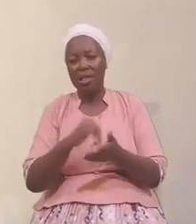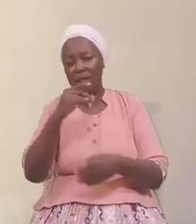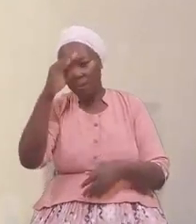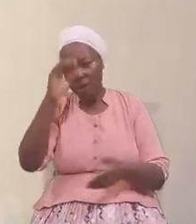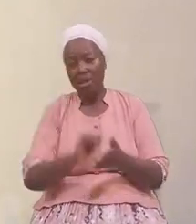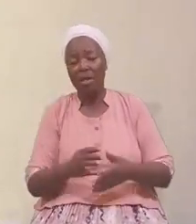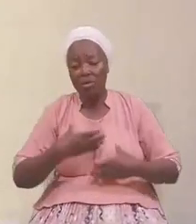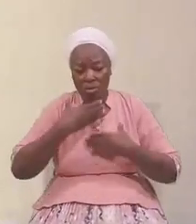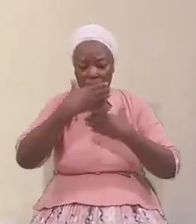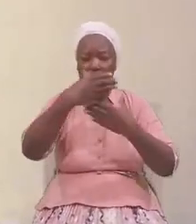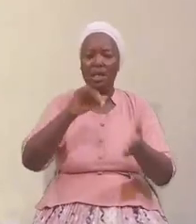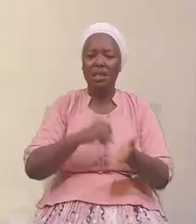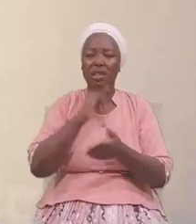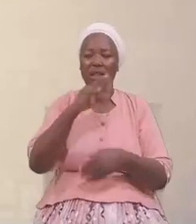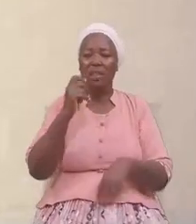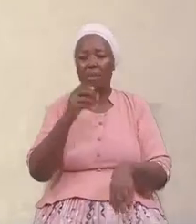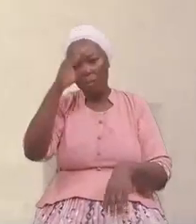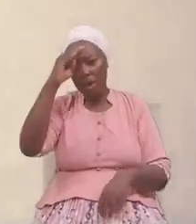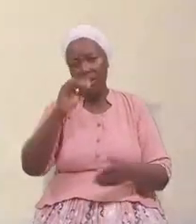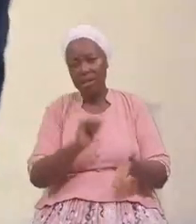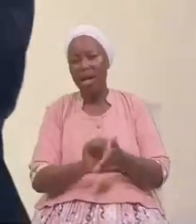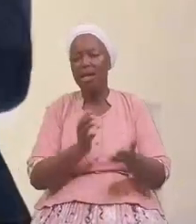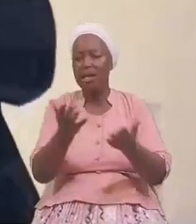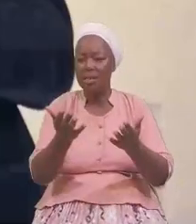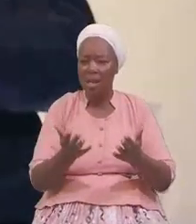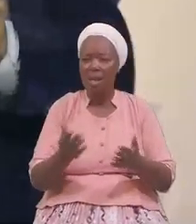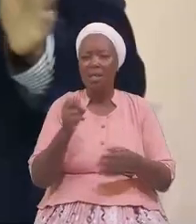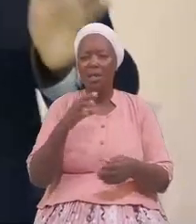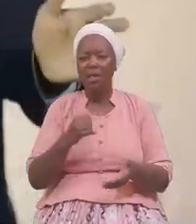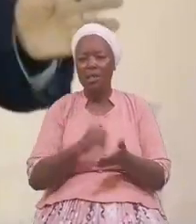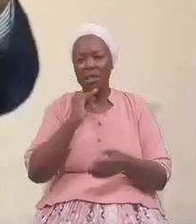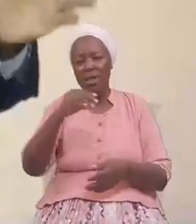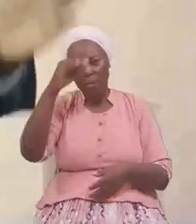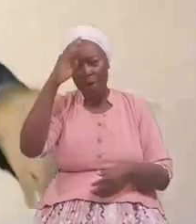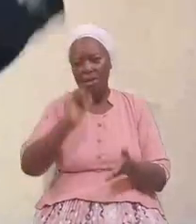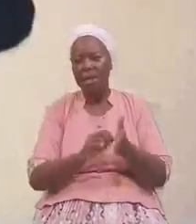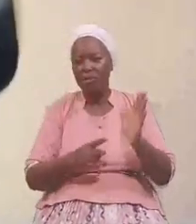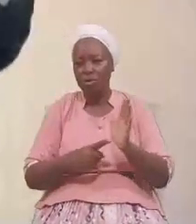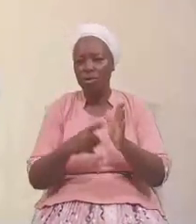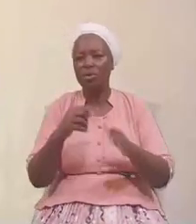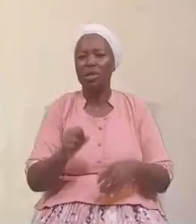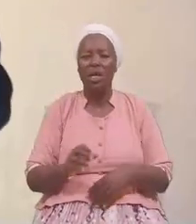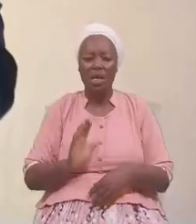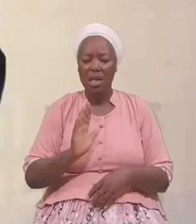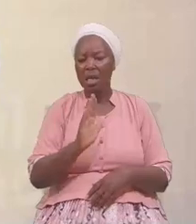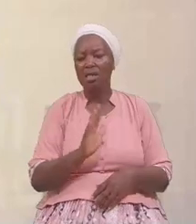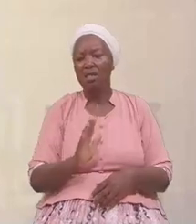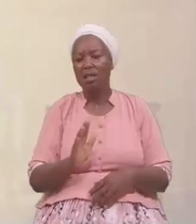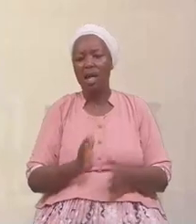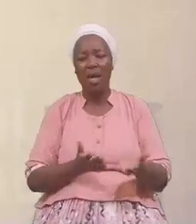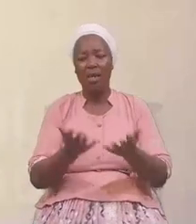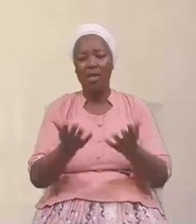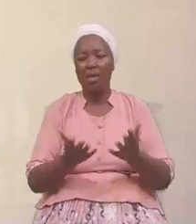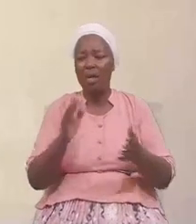l'homme qui désire, c'est l'homme qui manifeste son désir,